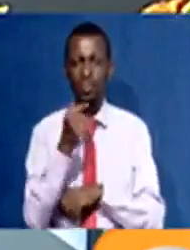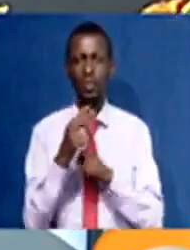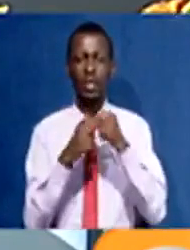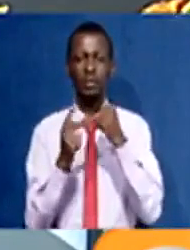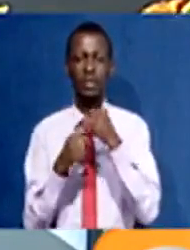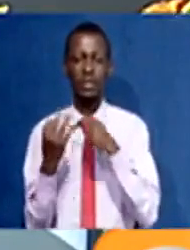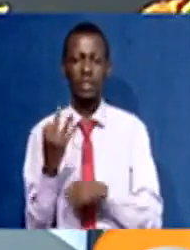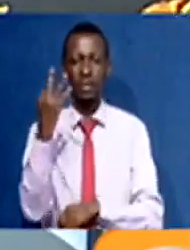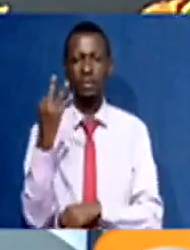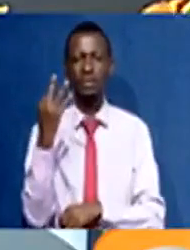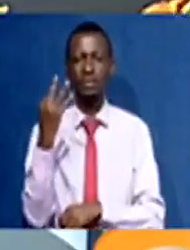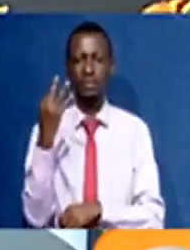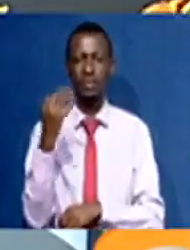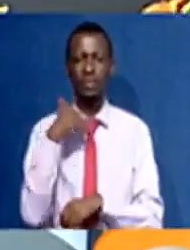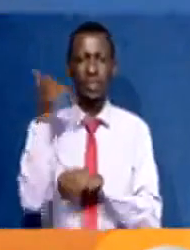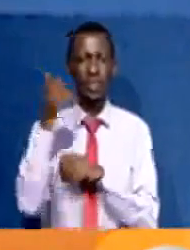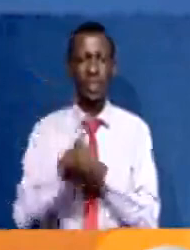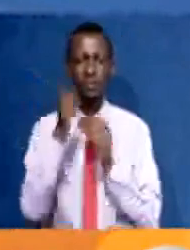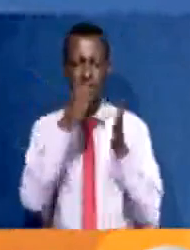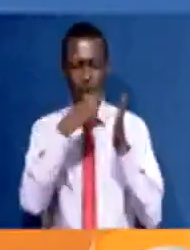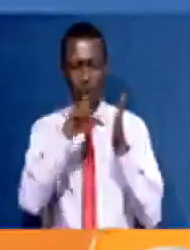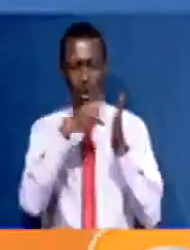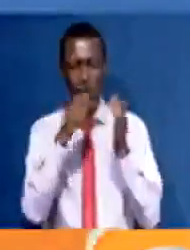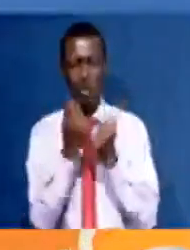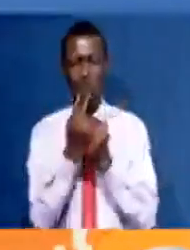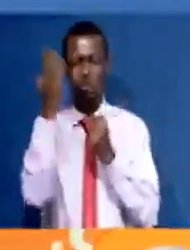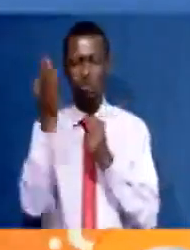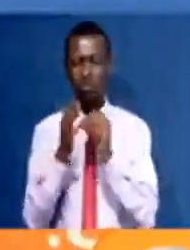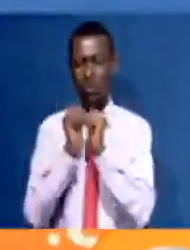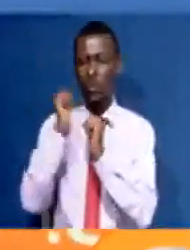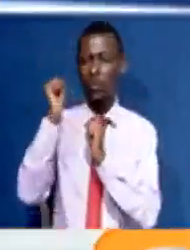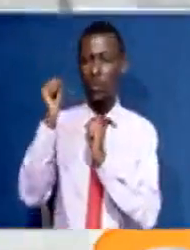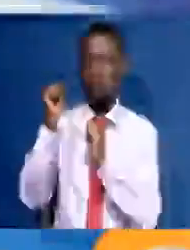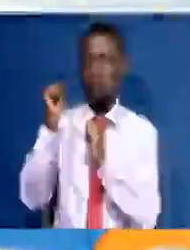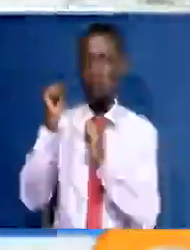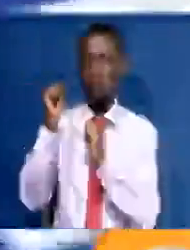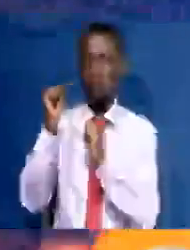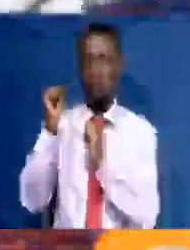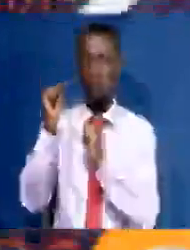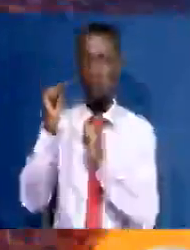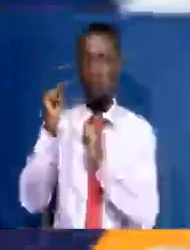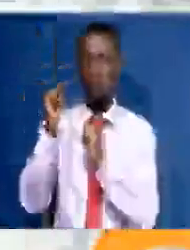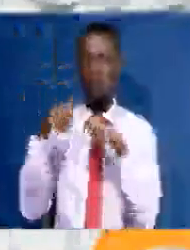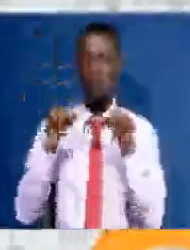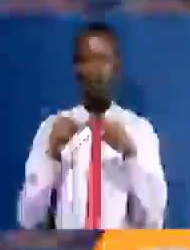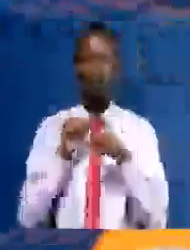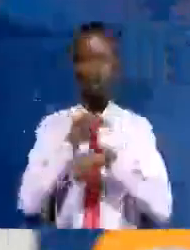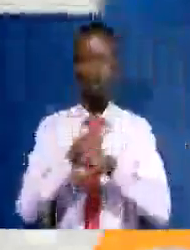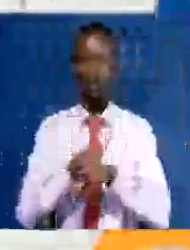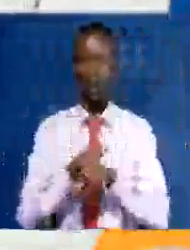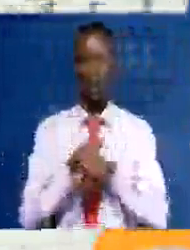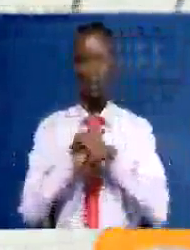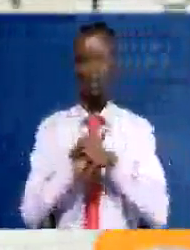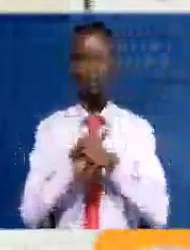119,763 Kenya shillings. This is after correctly predicting 12 out of 15 matches correctly. They fell short of the full amount of the